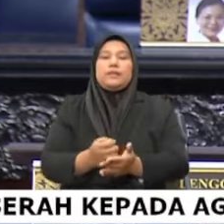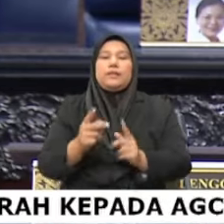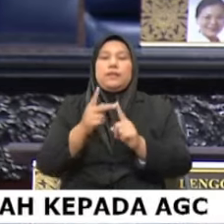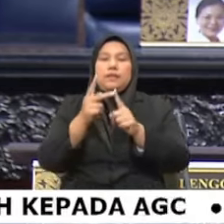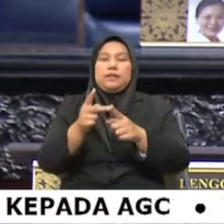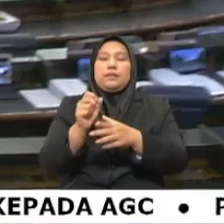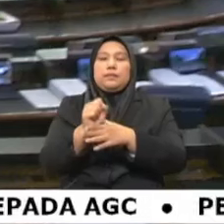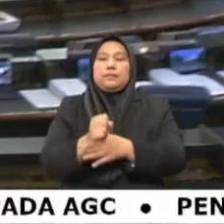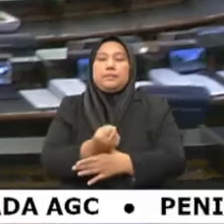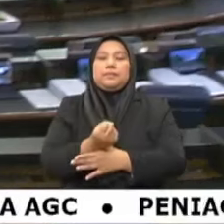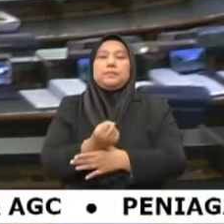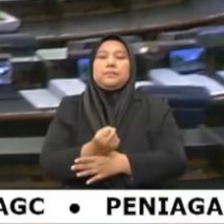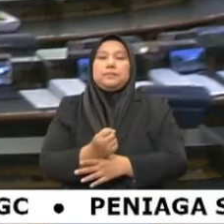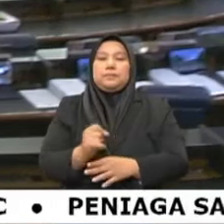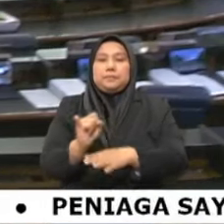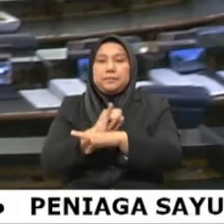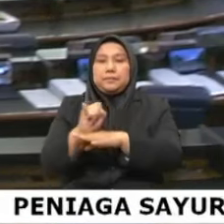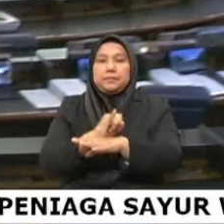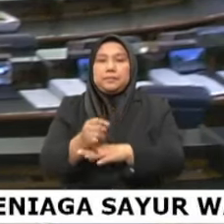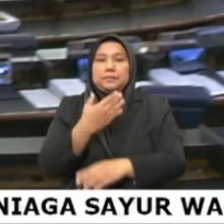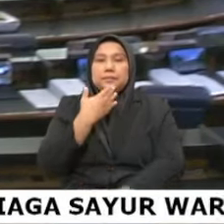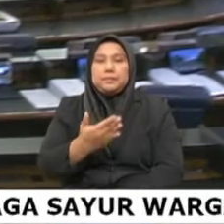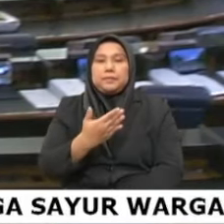kasih. Tenom.